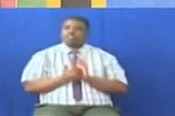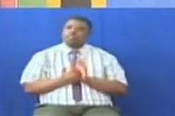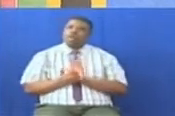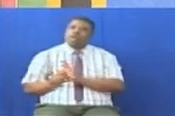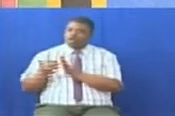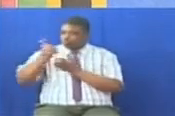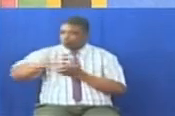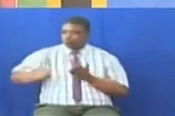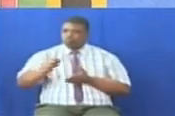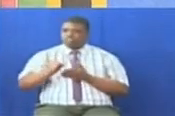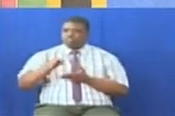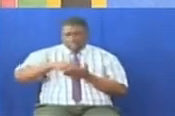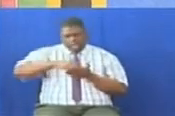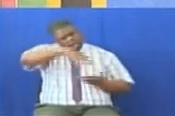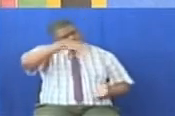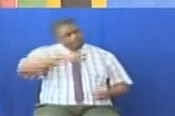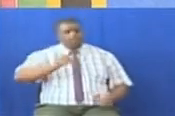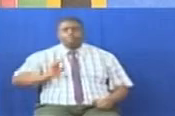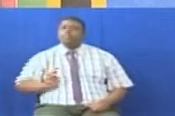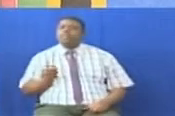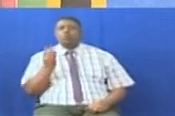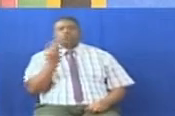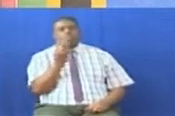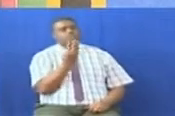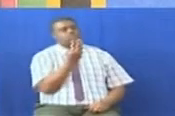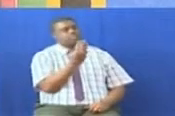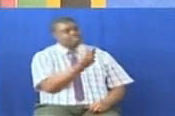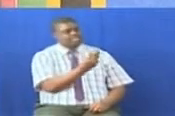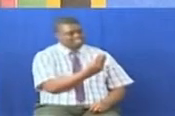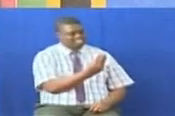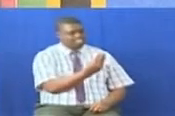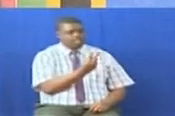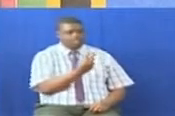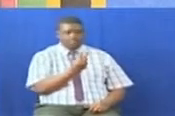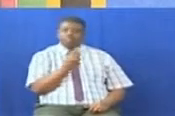bilioni 32.4. Lakini pia kuna manunuzi